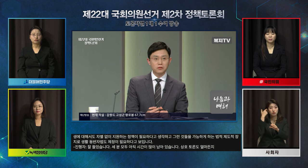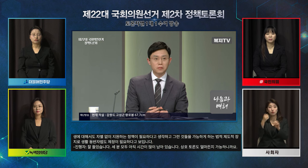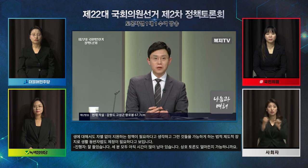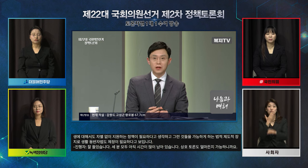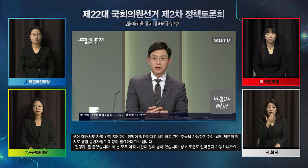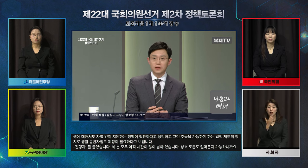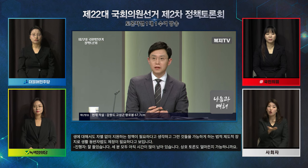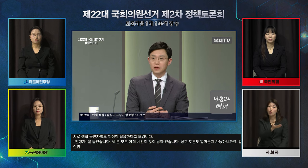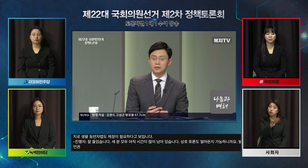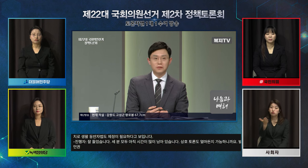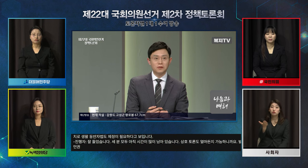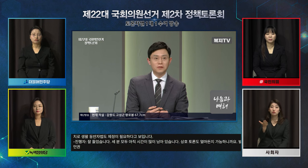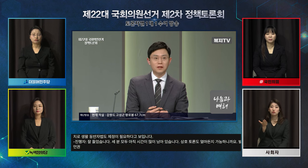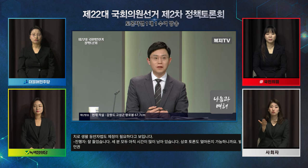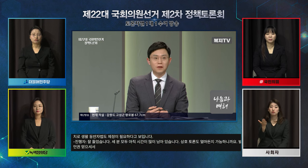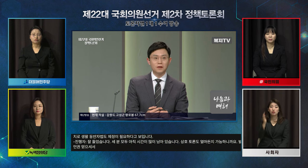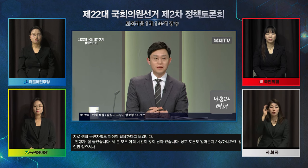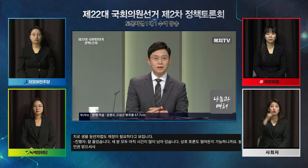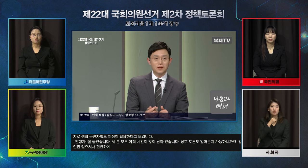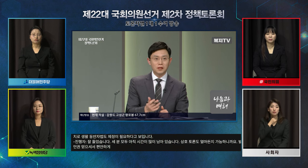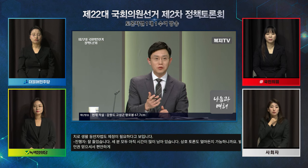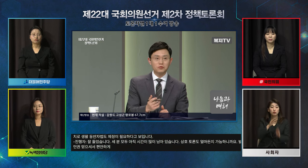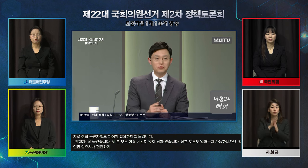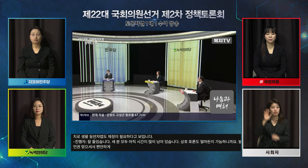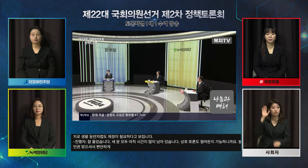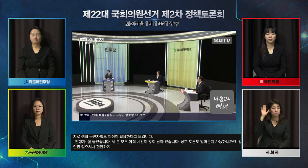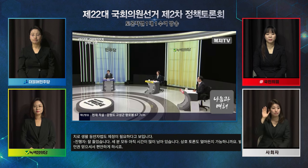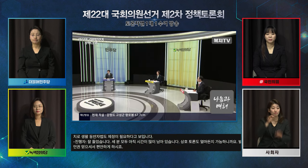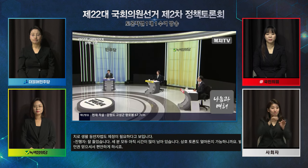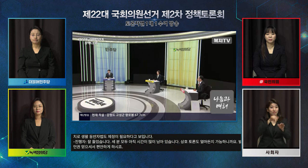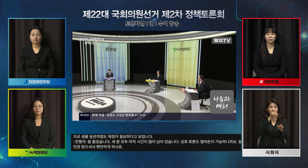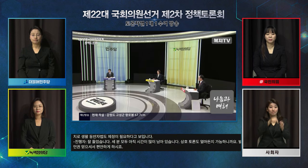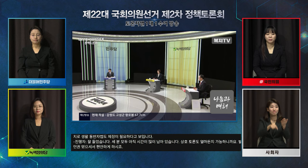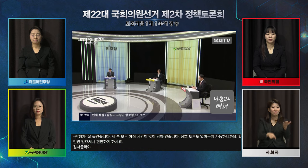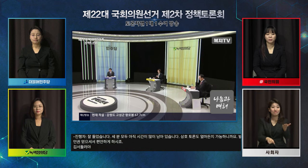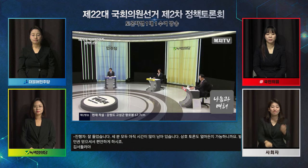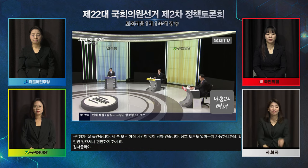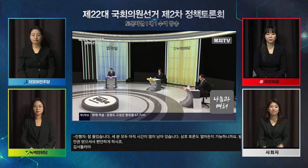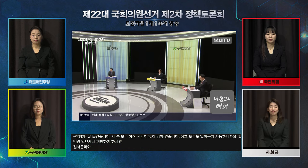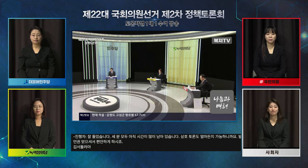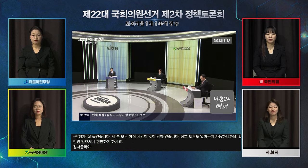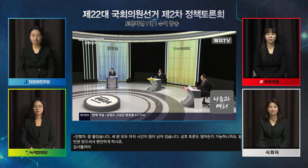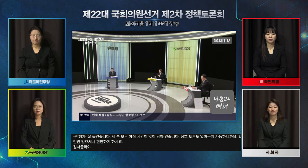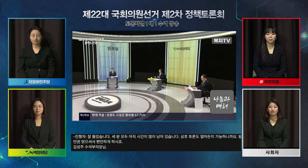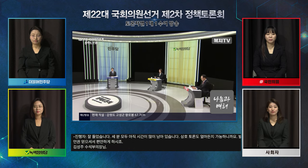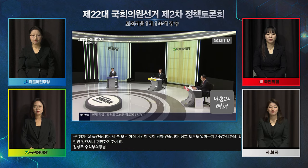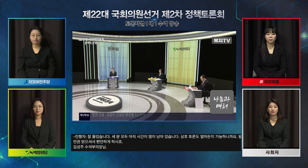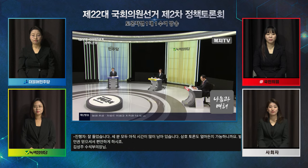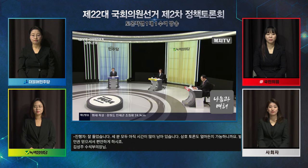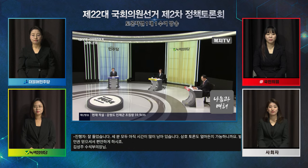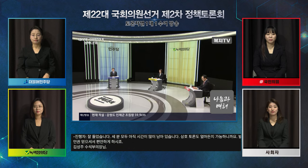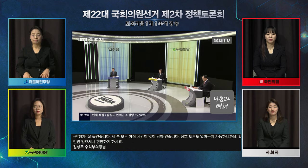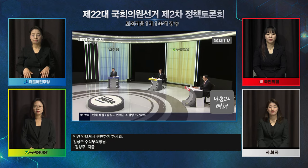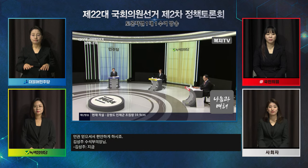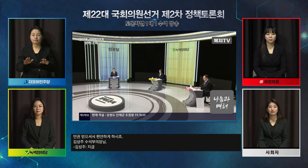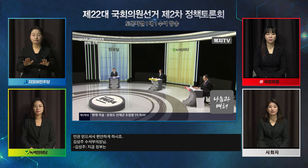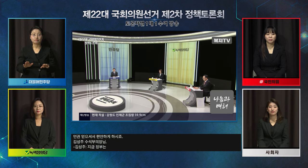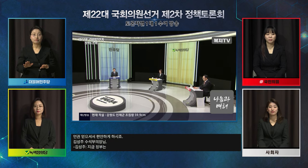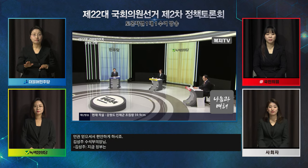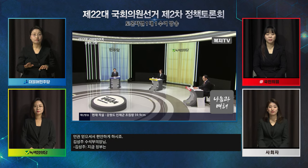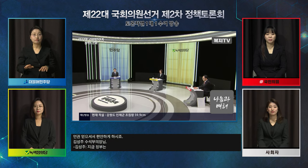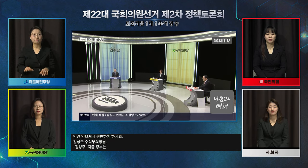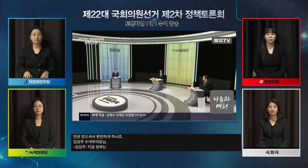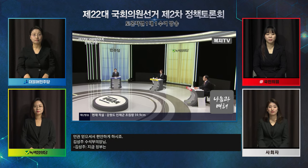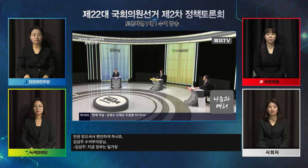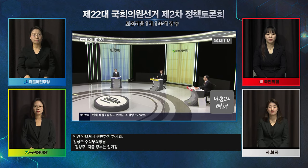발언권 얻으셔서 편안하게 하시죠. 순서 먼저 시작하겠습니다. 김성주 수석 보이입니다. 지금 정부는 일가정